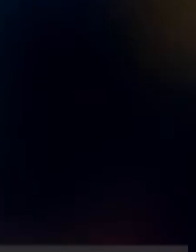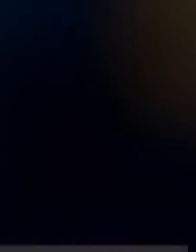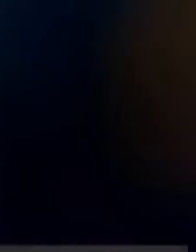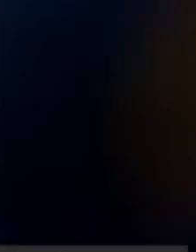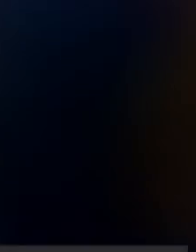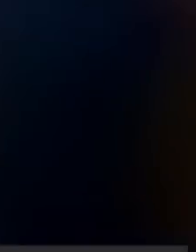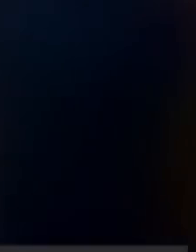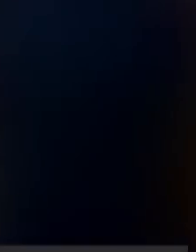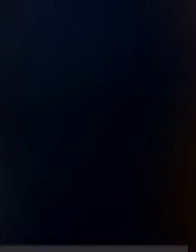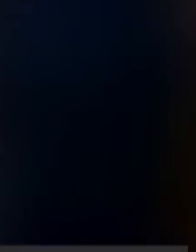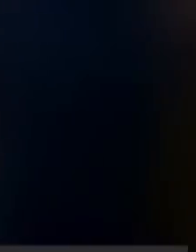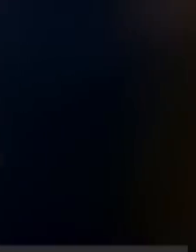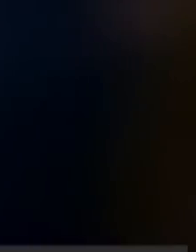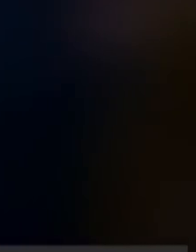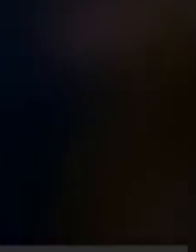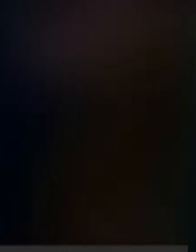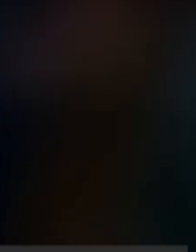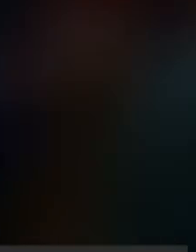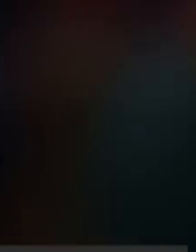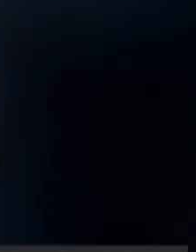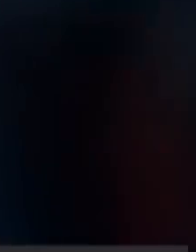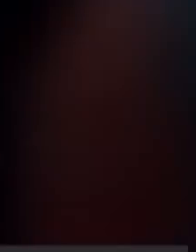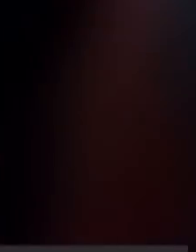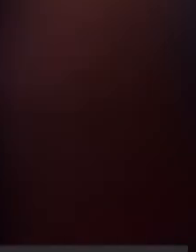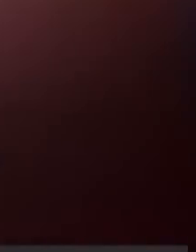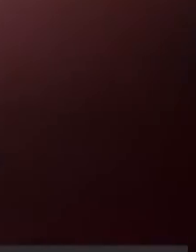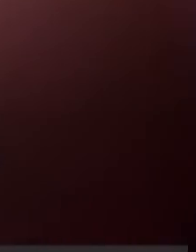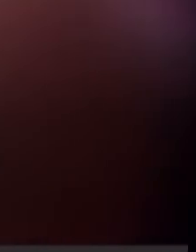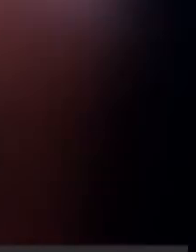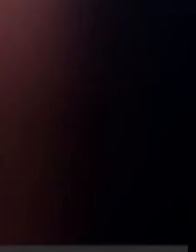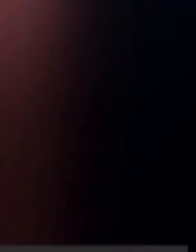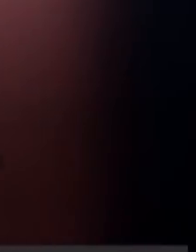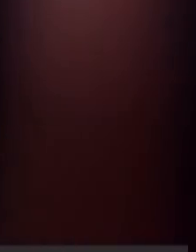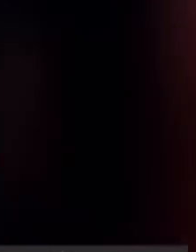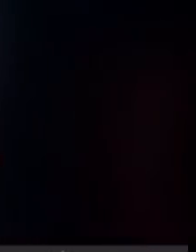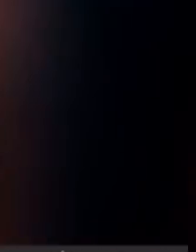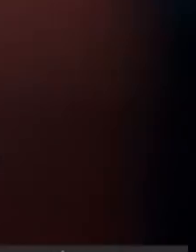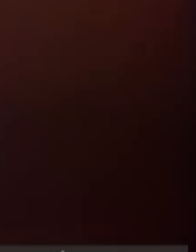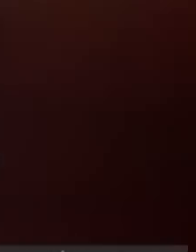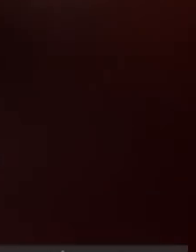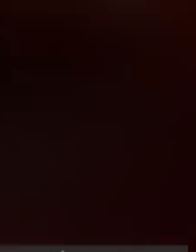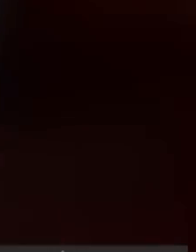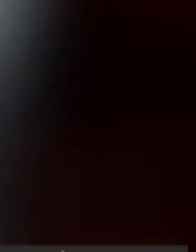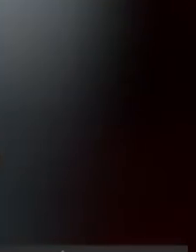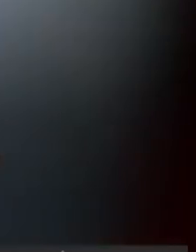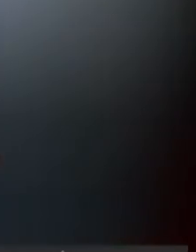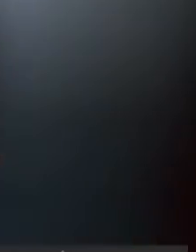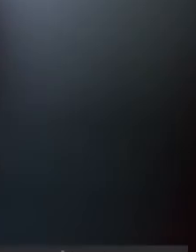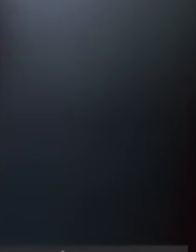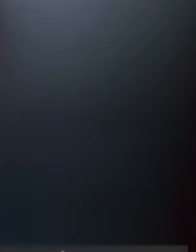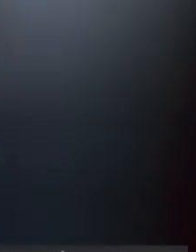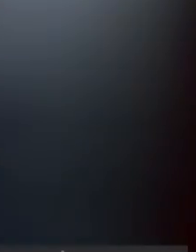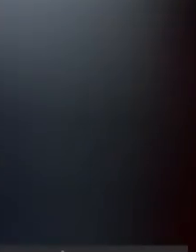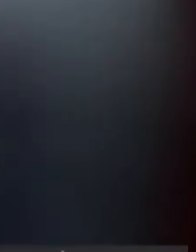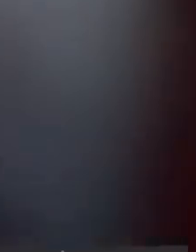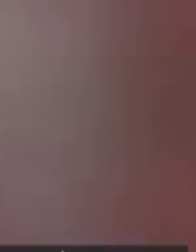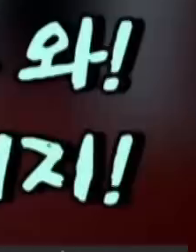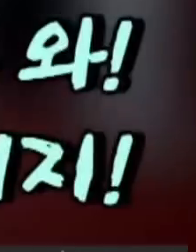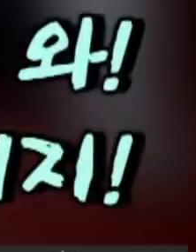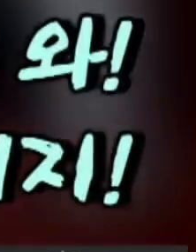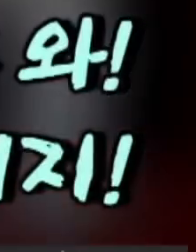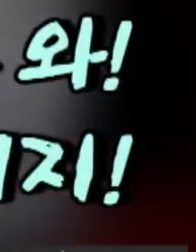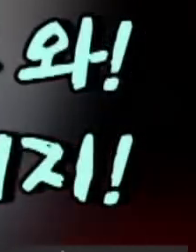일반 유권자들도 저희 뒤에 줄을 쓴 거예요 여긴 확진자 줄이에요 이러니까 어머나 이러면서도 가져오시는